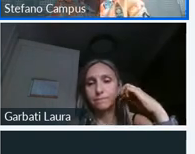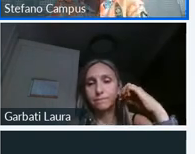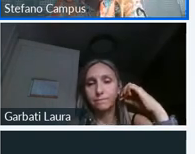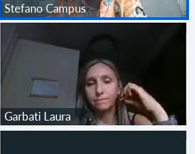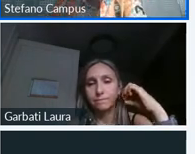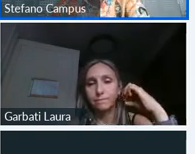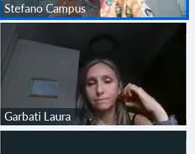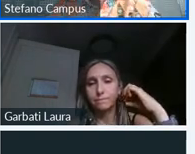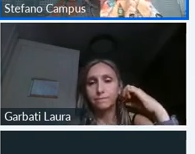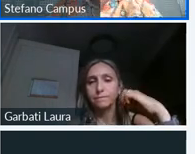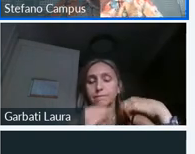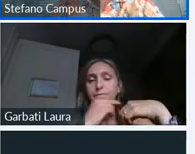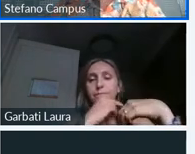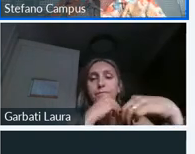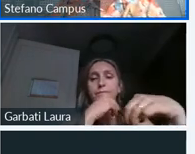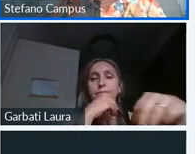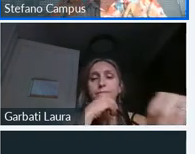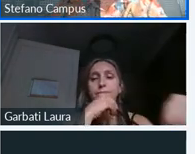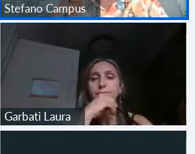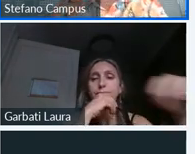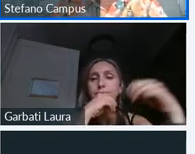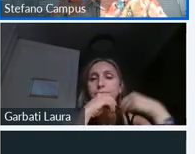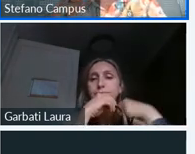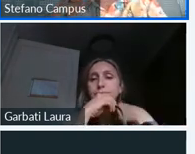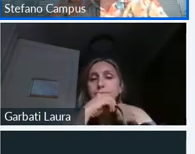data di scadenza,